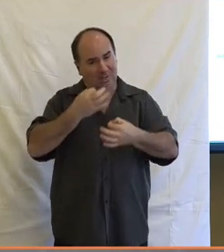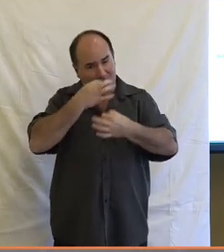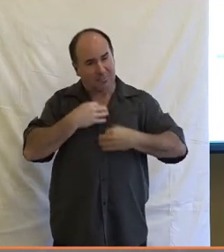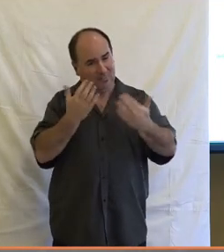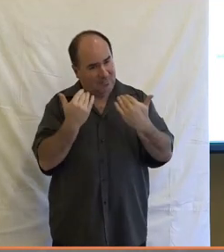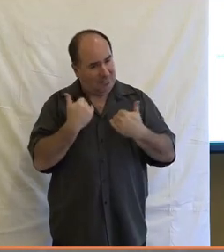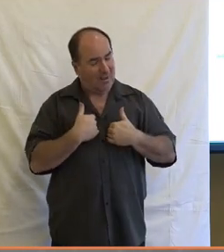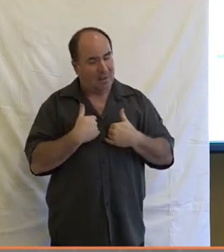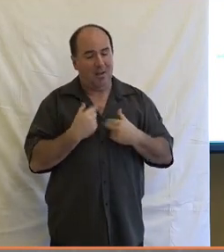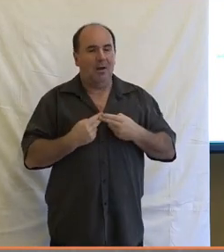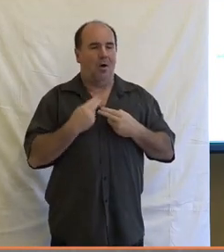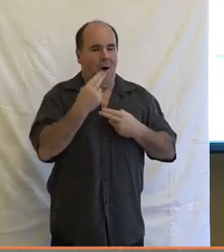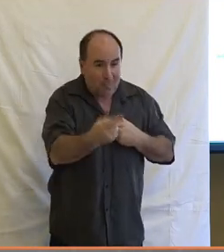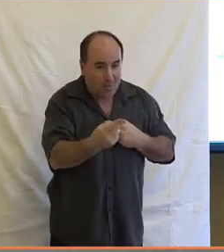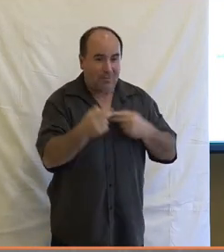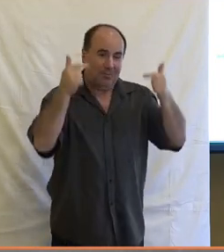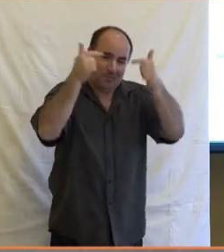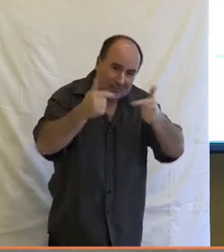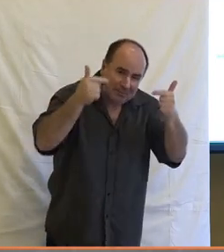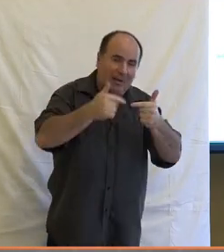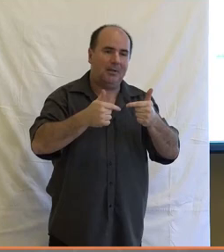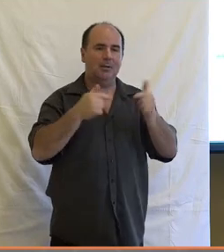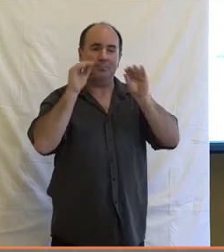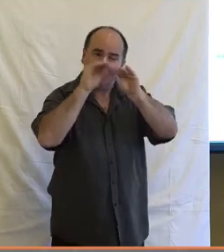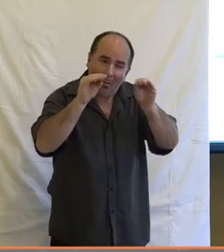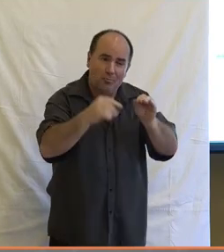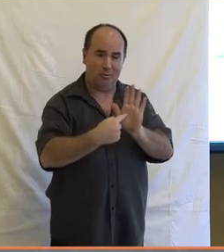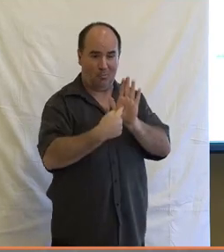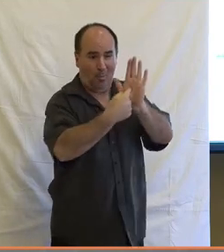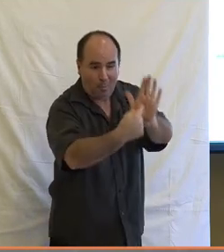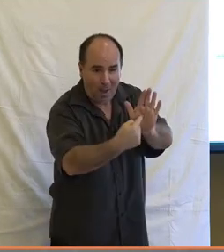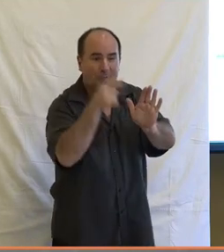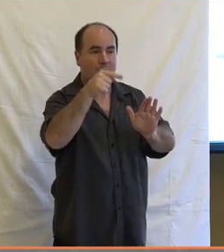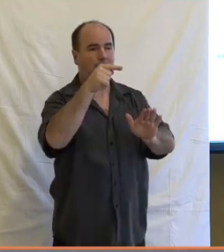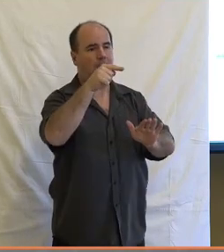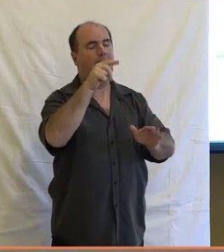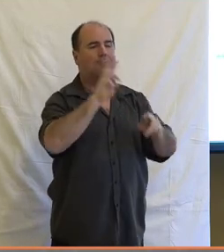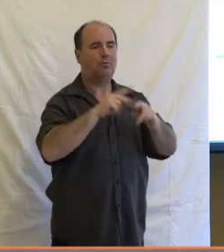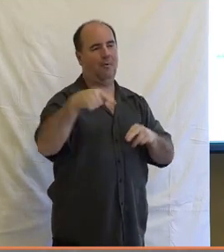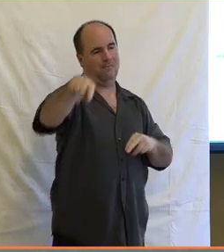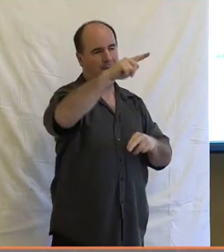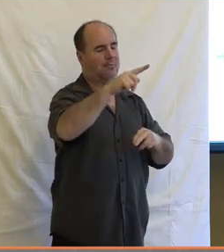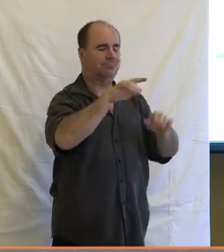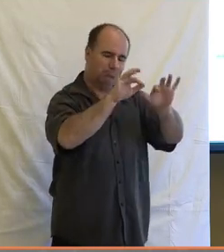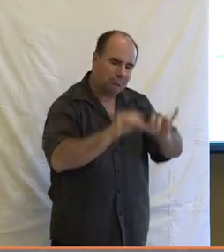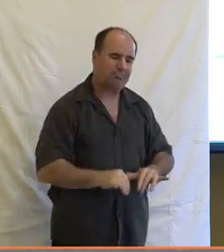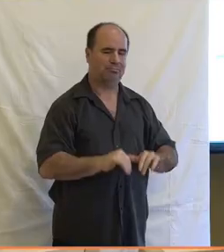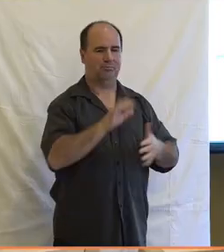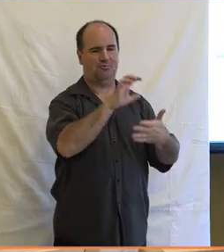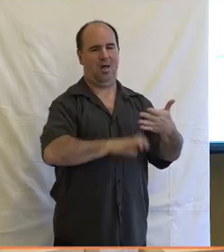technologiema pracuje, aby si to mohli vlastně vyzkoušet. Jakmile si to osaháte, tak když to znáte na vlastní věc nebo na vlastní kůži, tak pak je to samozřejmě